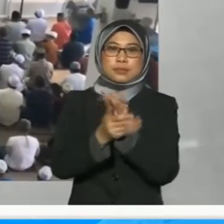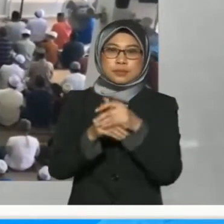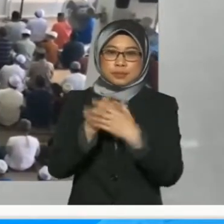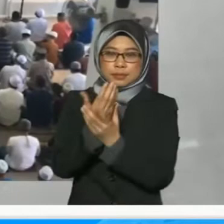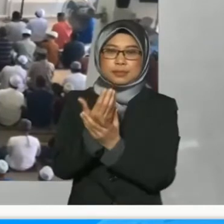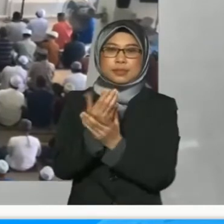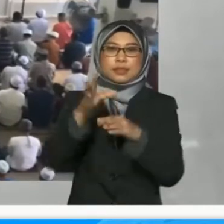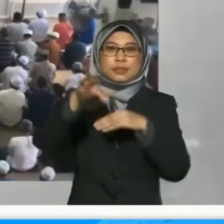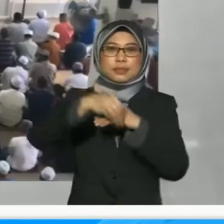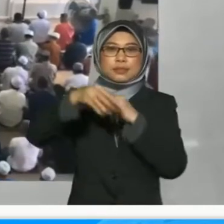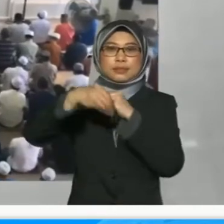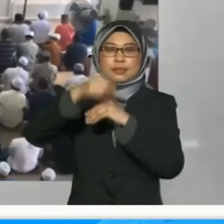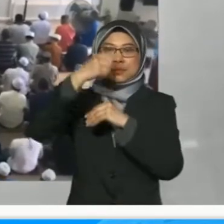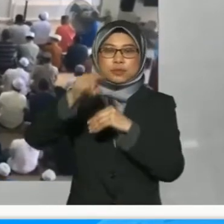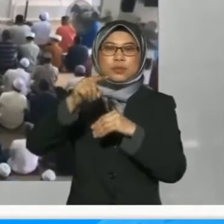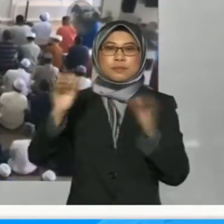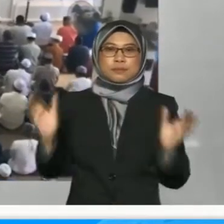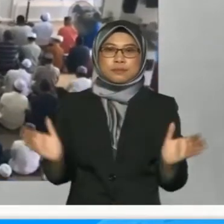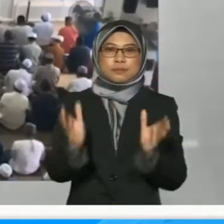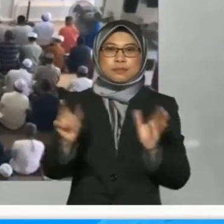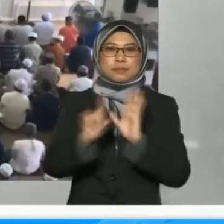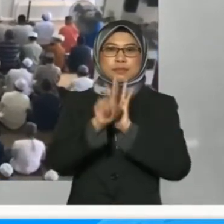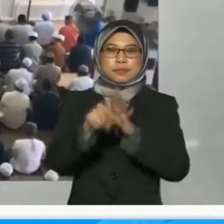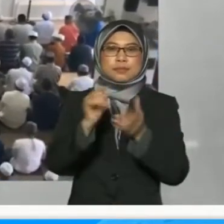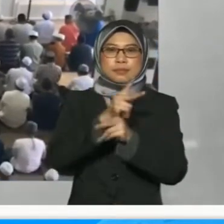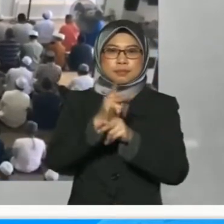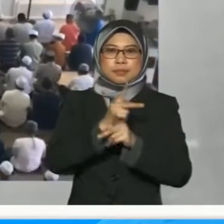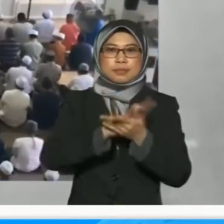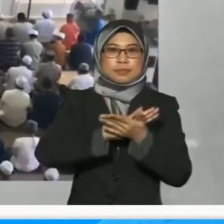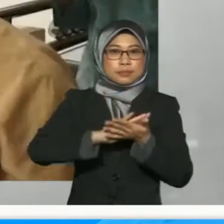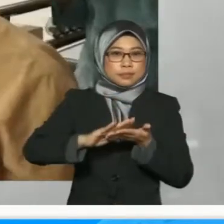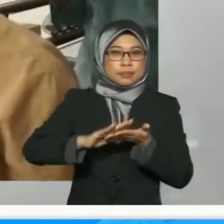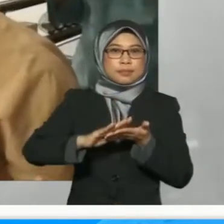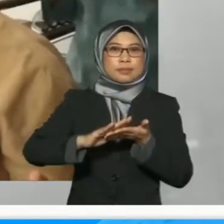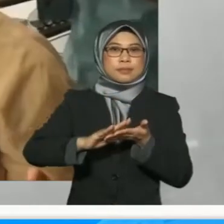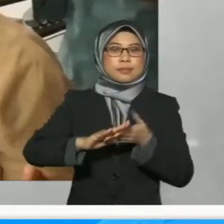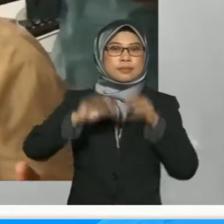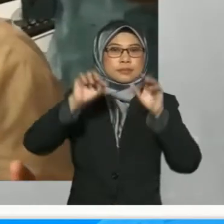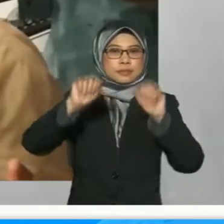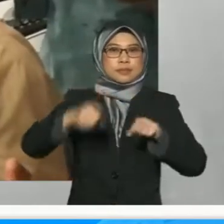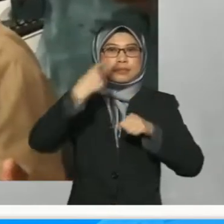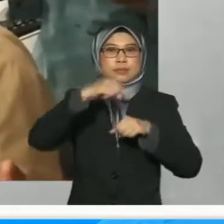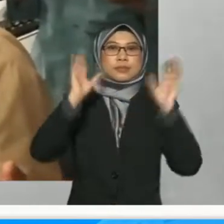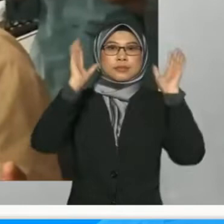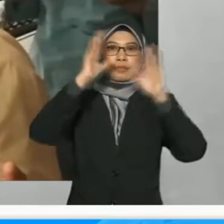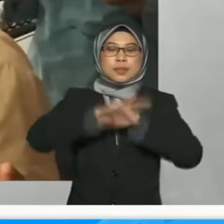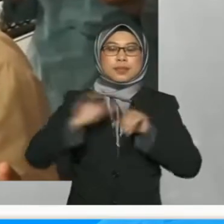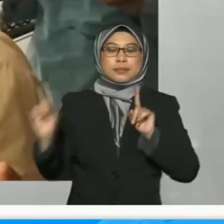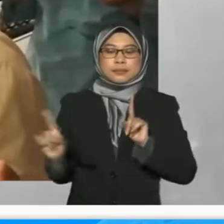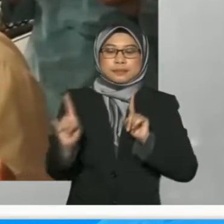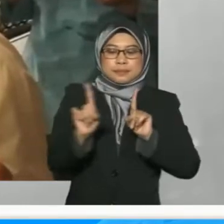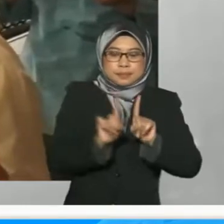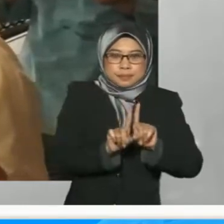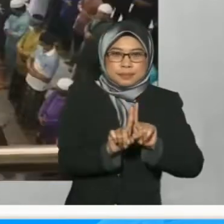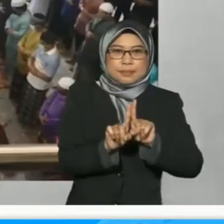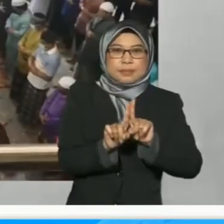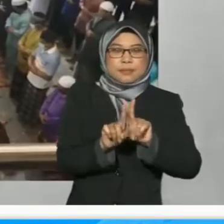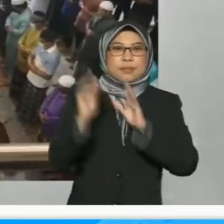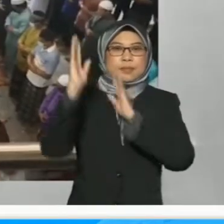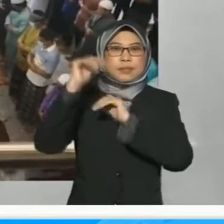untuk menggalakkan jemaah menjaga kebersihan katanya kebenaran untuk salat dengan merapatkan shaf ini